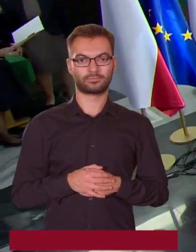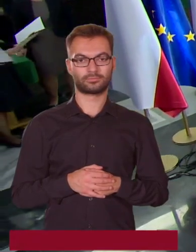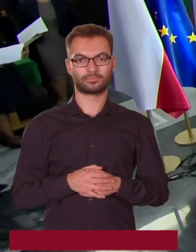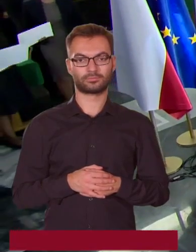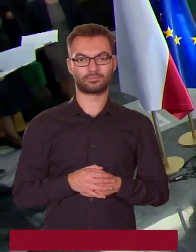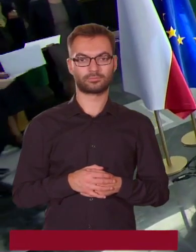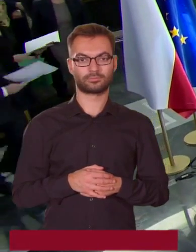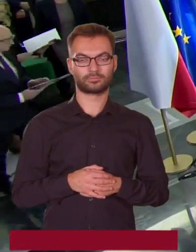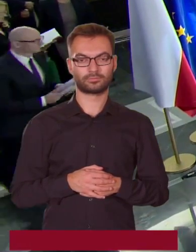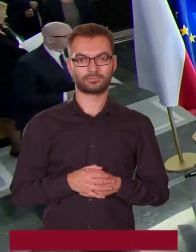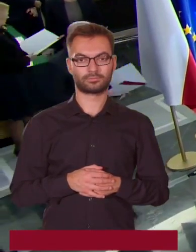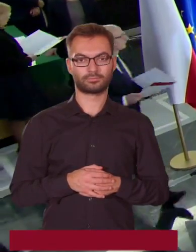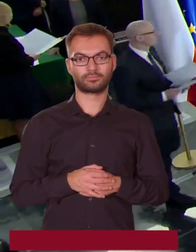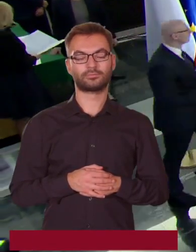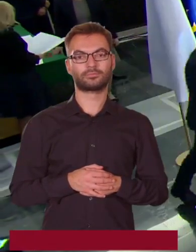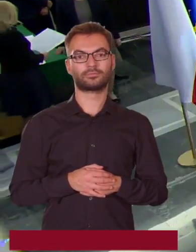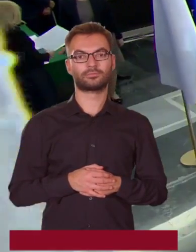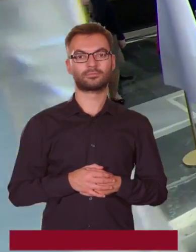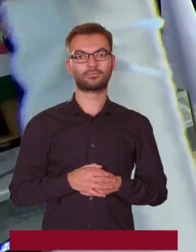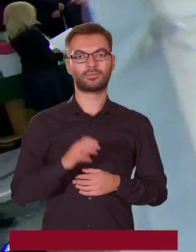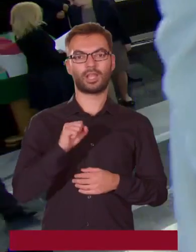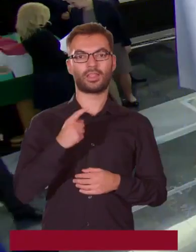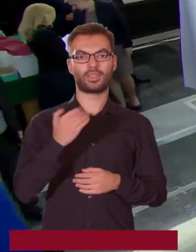Proszę pana Adama Andruszkiewicza.